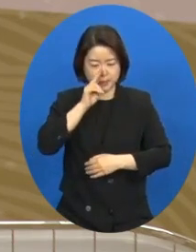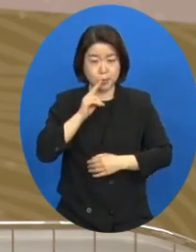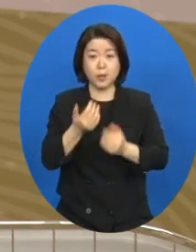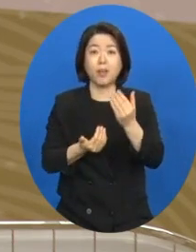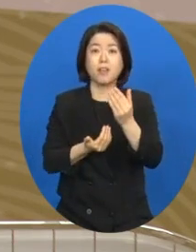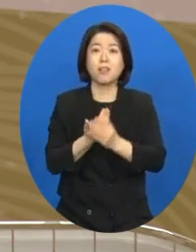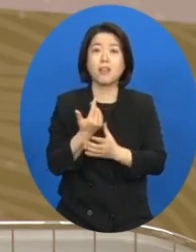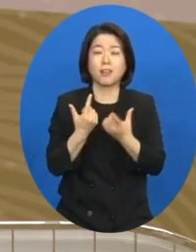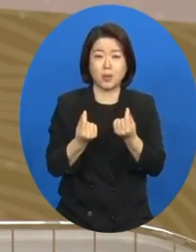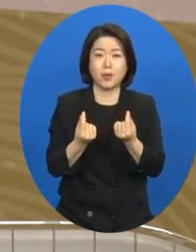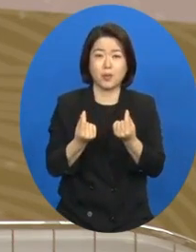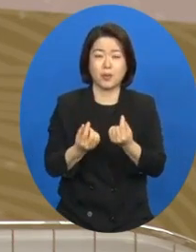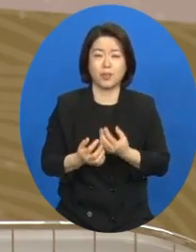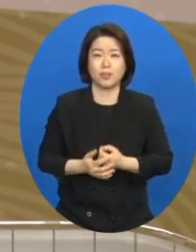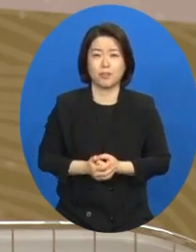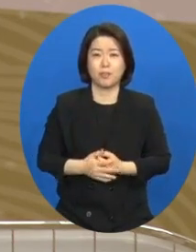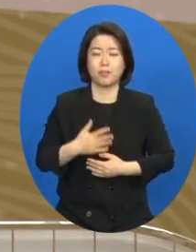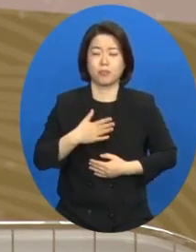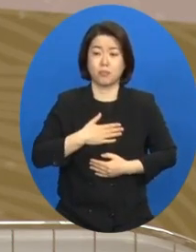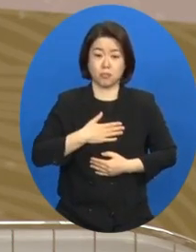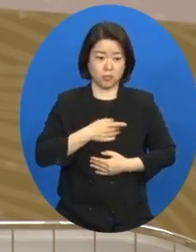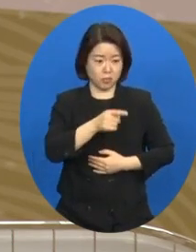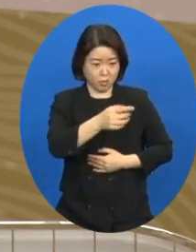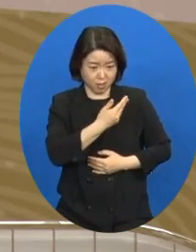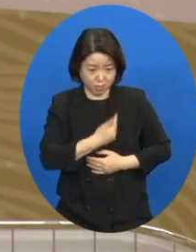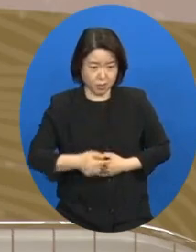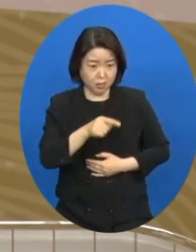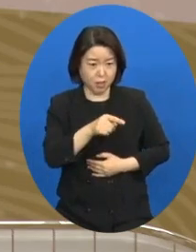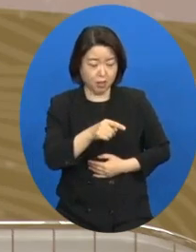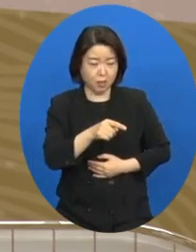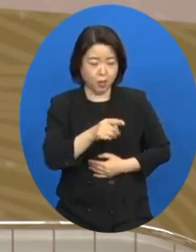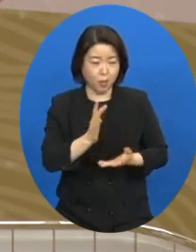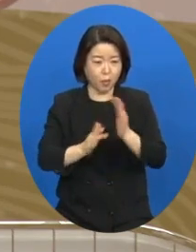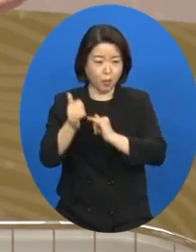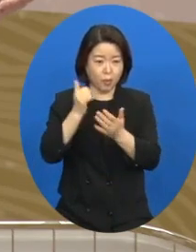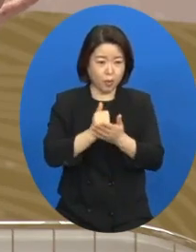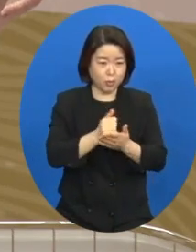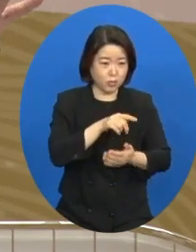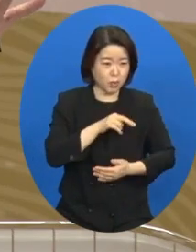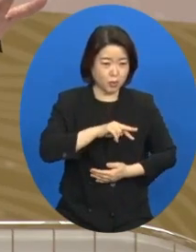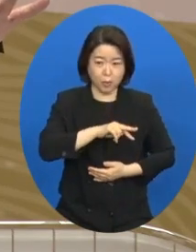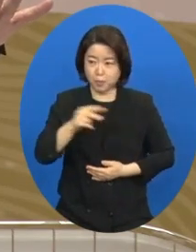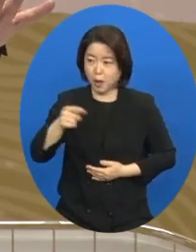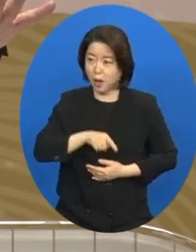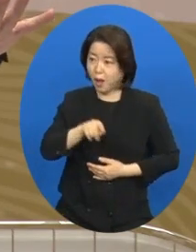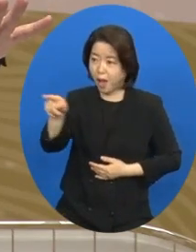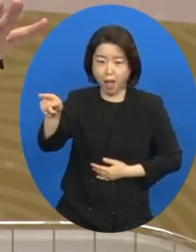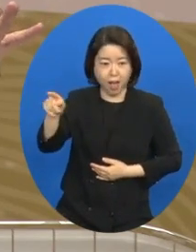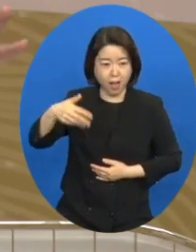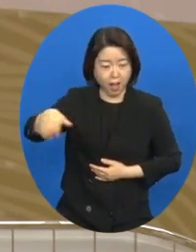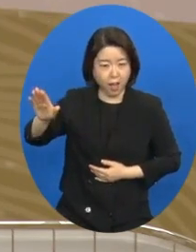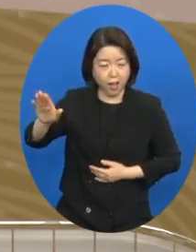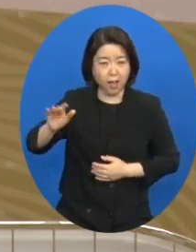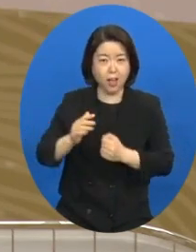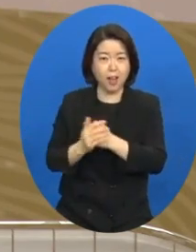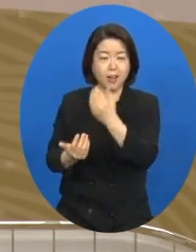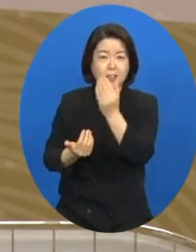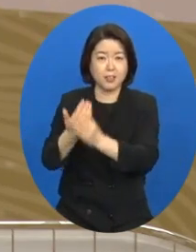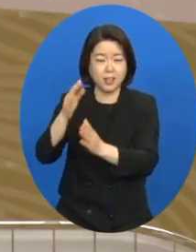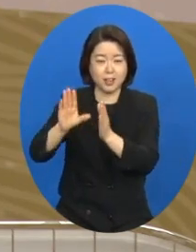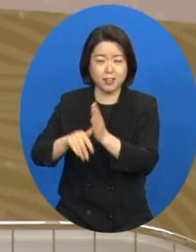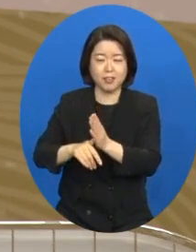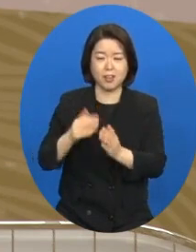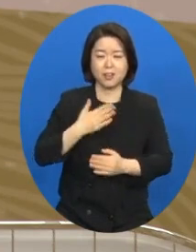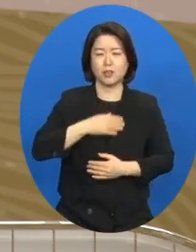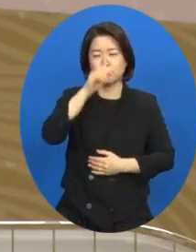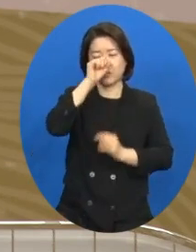되잖아요 내재 잔대 예수님에게 로 옮겨가는 일이 생길 때 기분 좋을 사람이